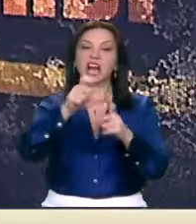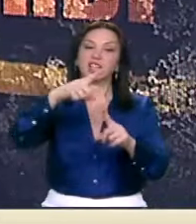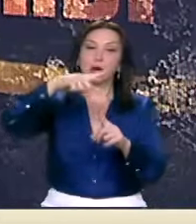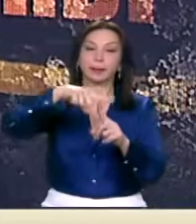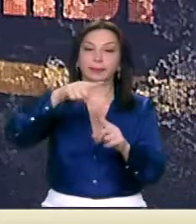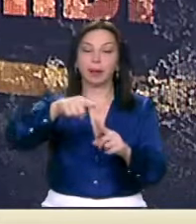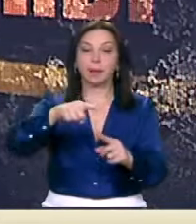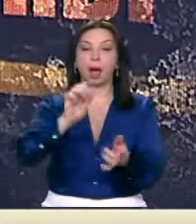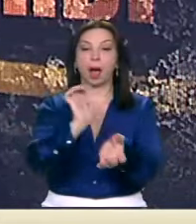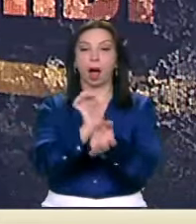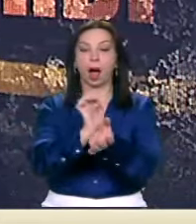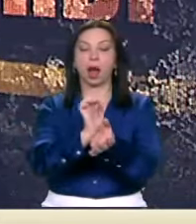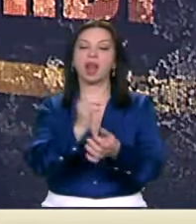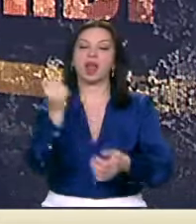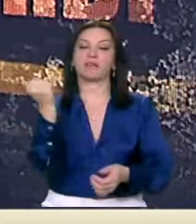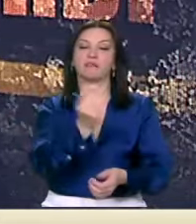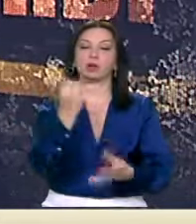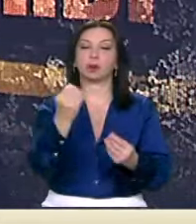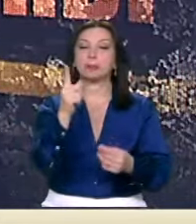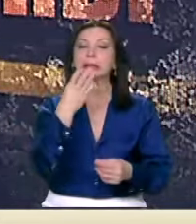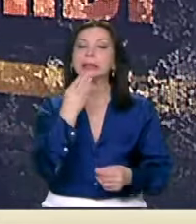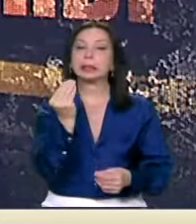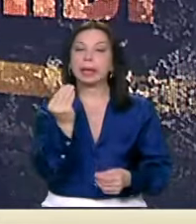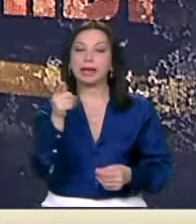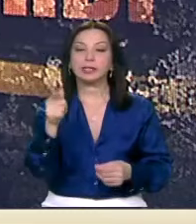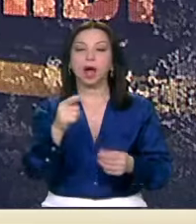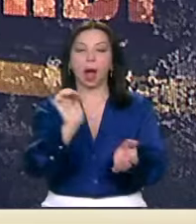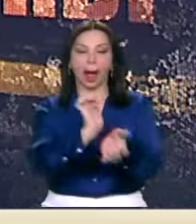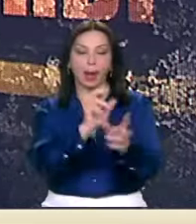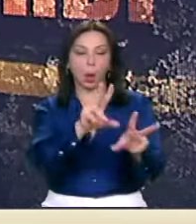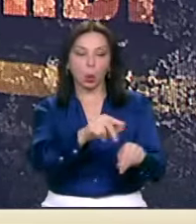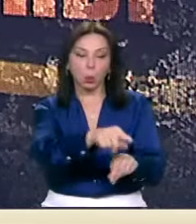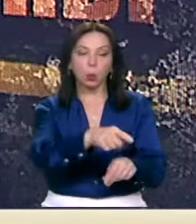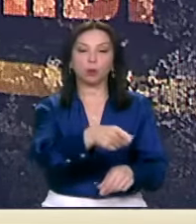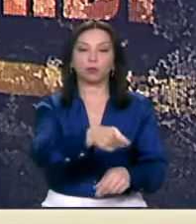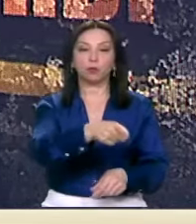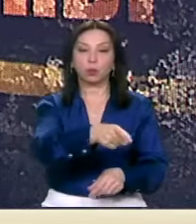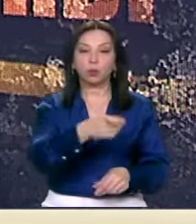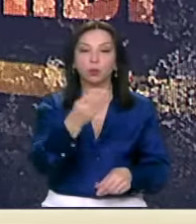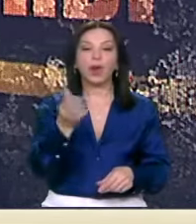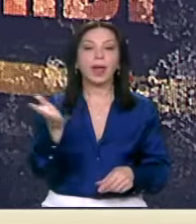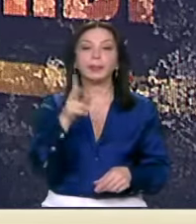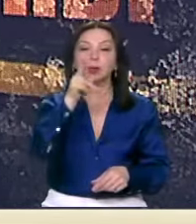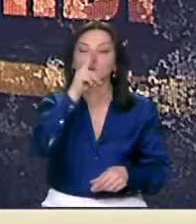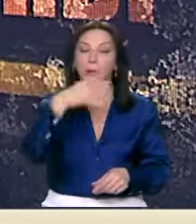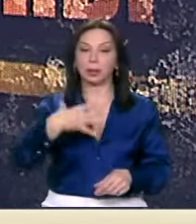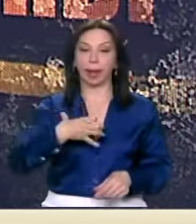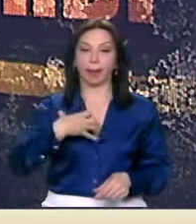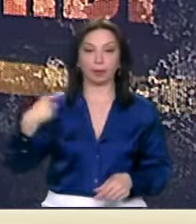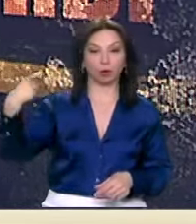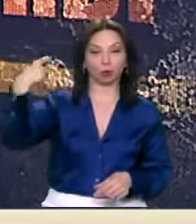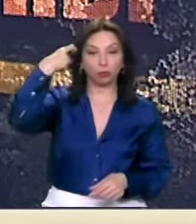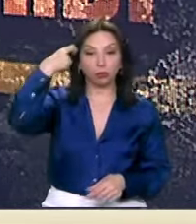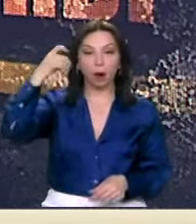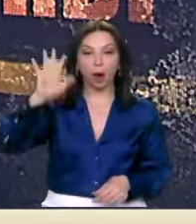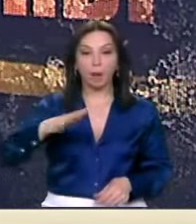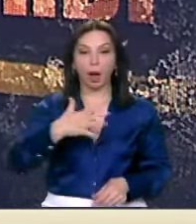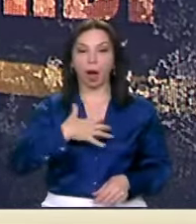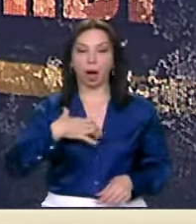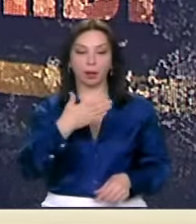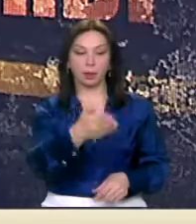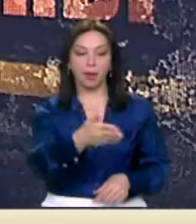Sancaktepe'de aile vahşeti yaşandı. Bir genç uyuyan ailesine kurşun yağdırdı. Namluyu en son kendine çevirdi.